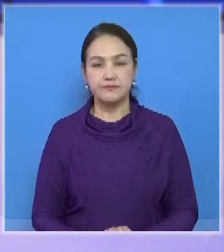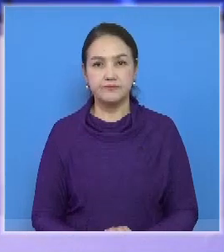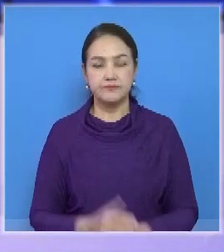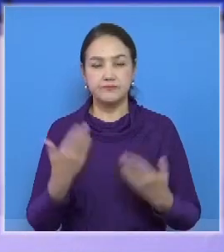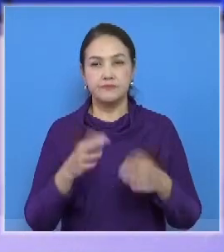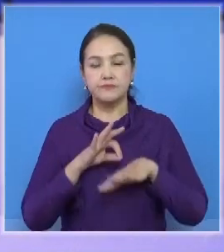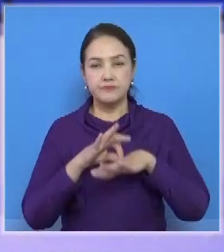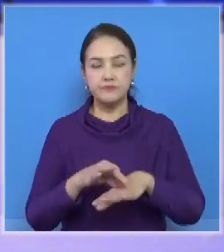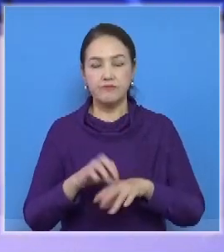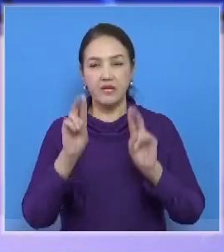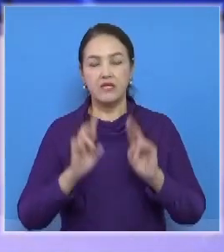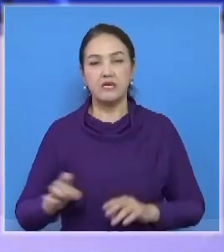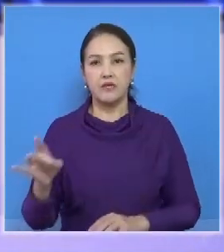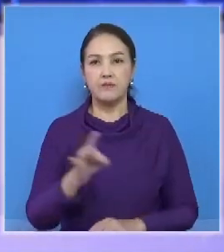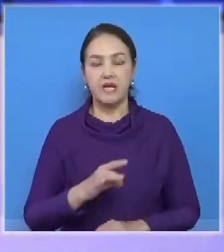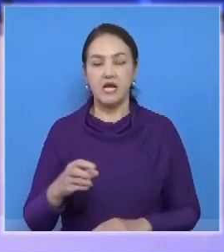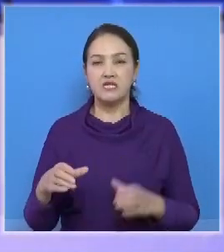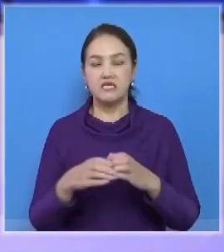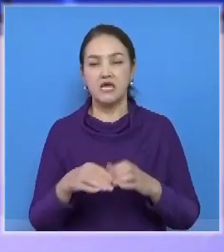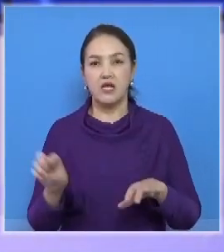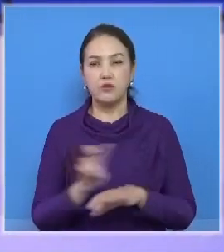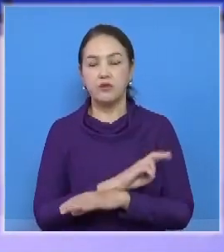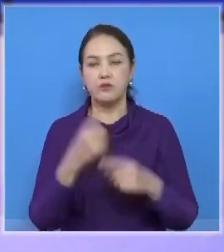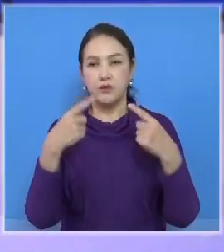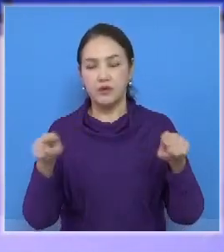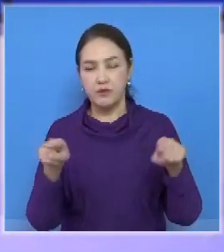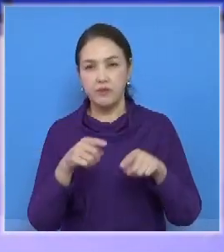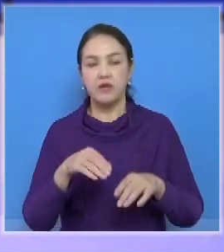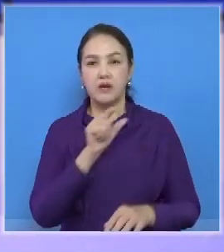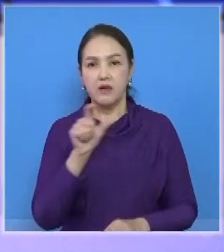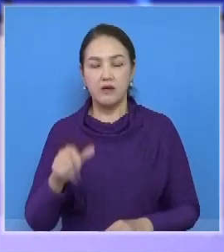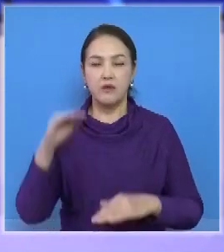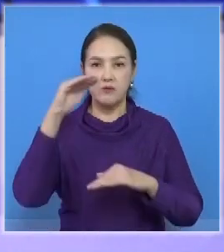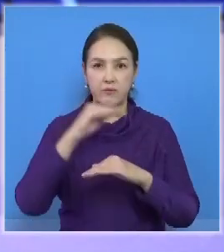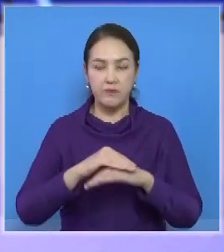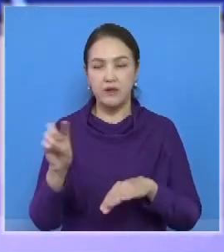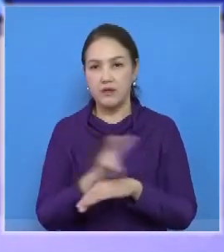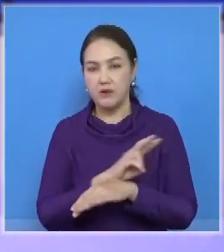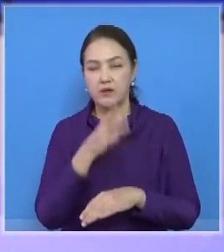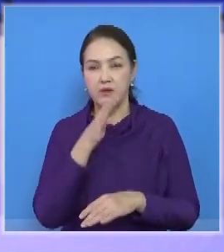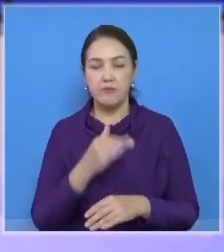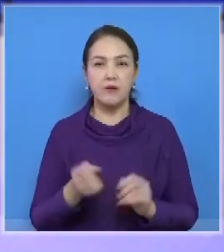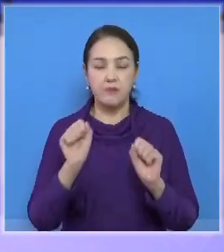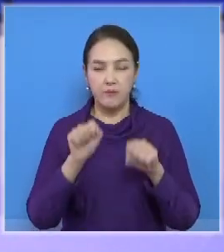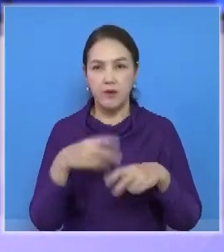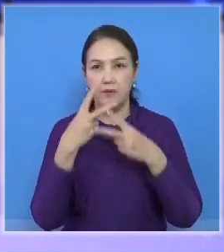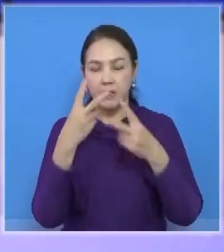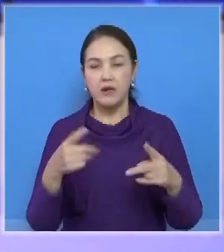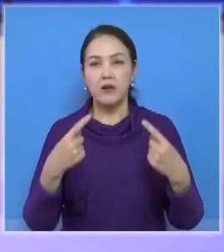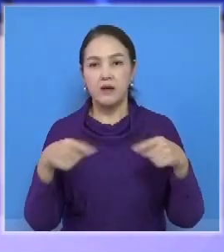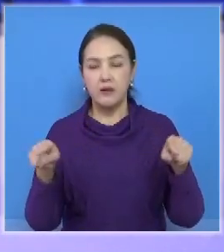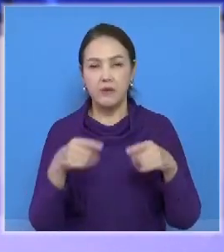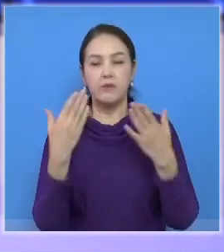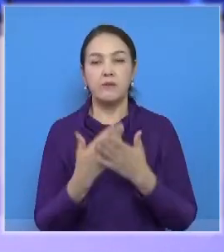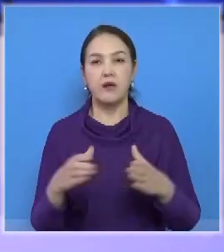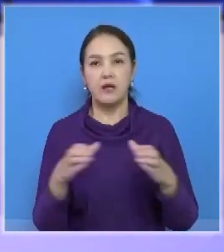Накануне прошла традиционная республиканская акция «Ночь в музее», в рамках которой люди в вечернее и ночное время могут посетить культурные заведения. В этом